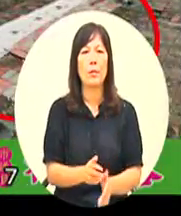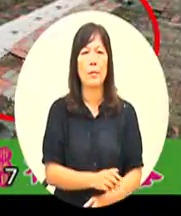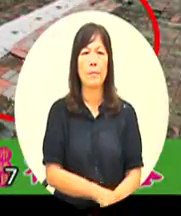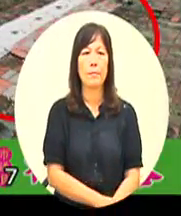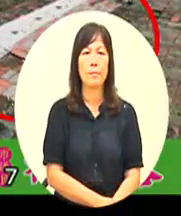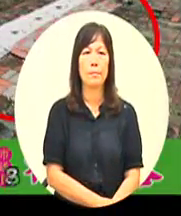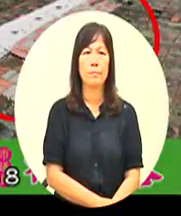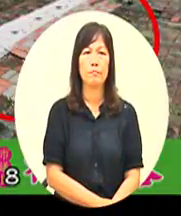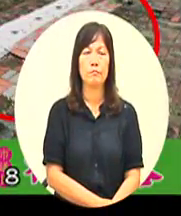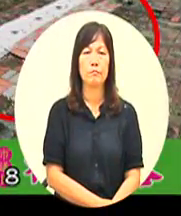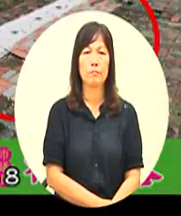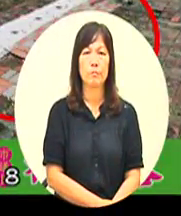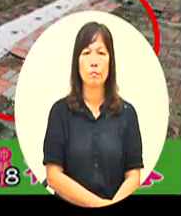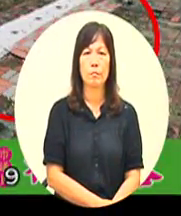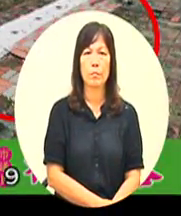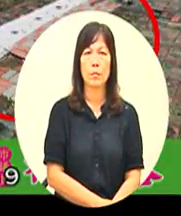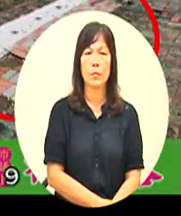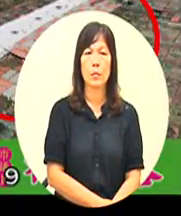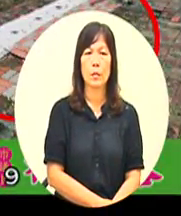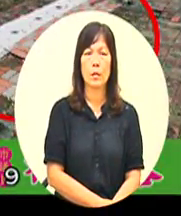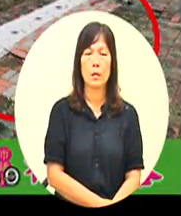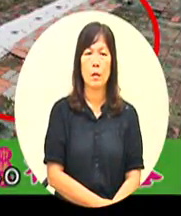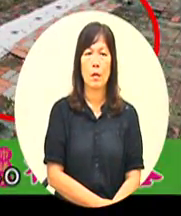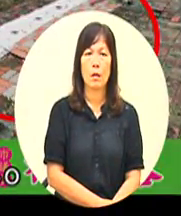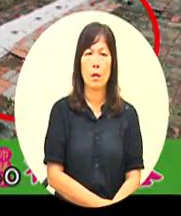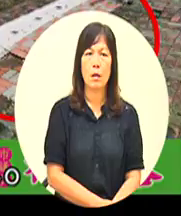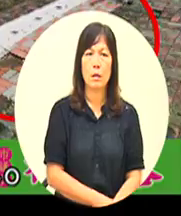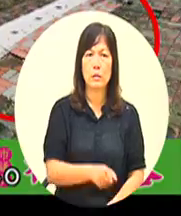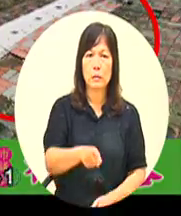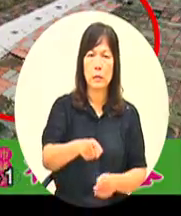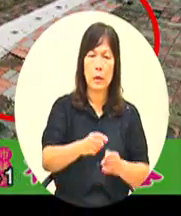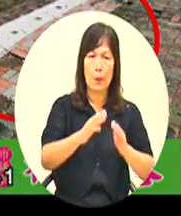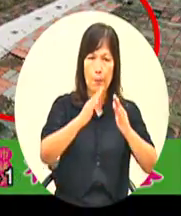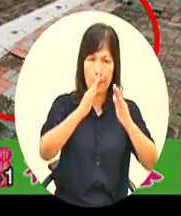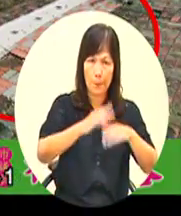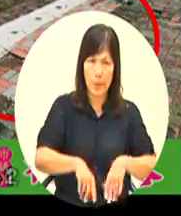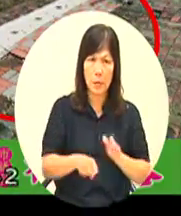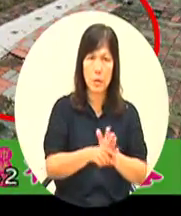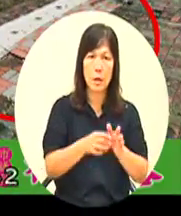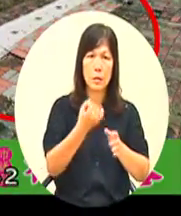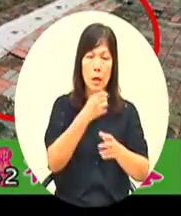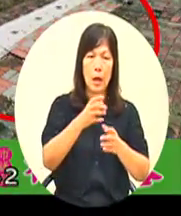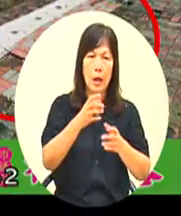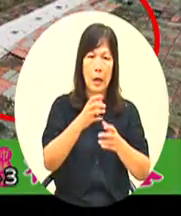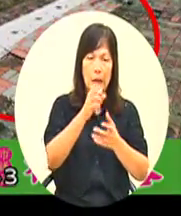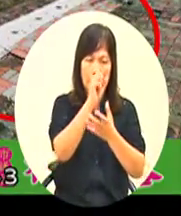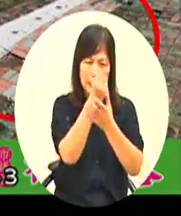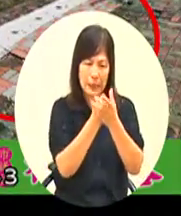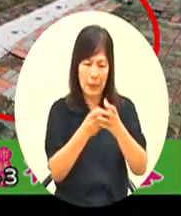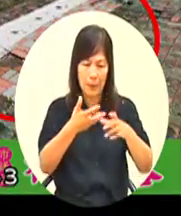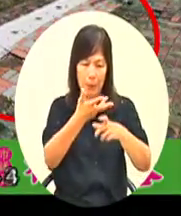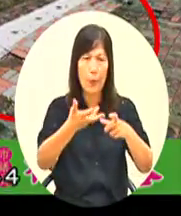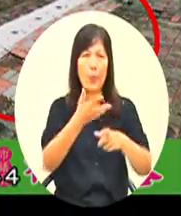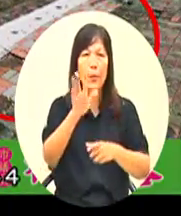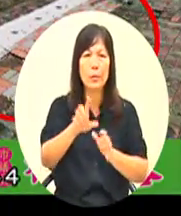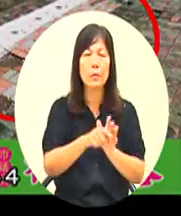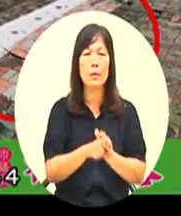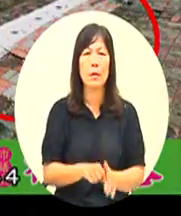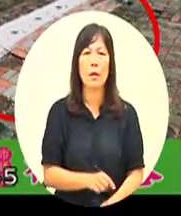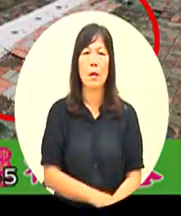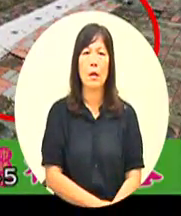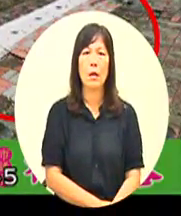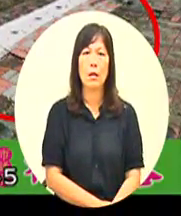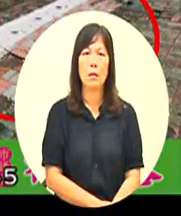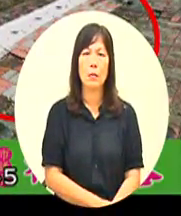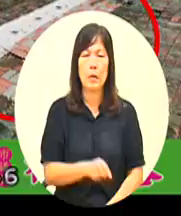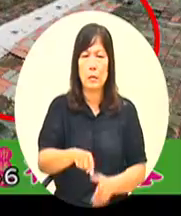好，那这个是什么？这个是坍塌的化粪池啊。这个化粪池刚好在我